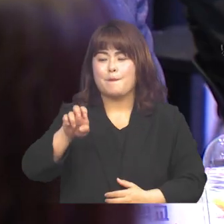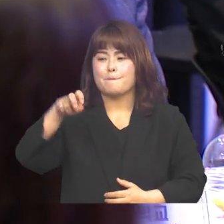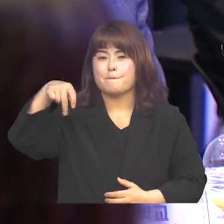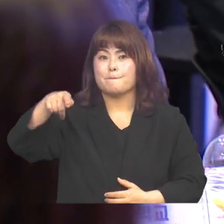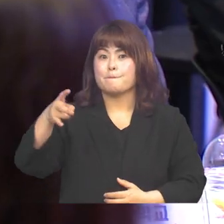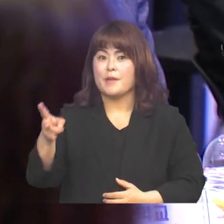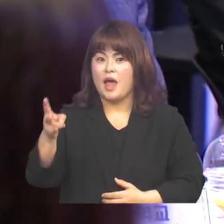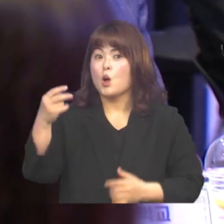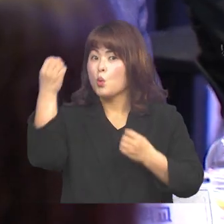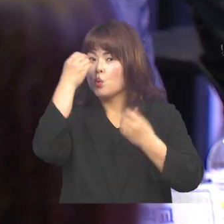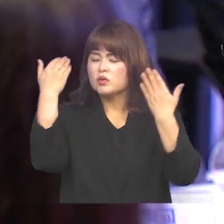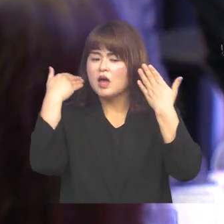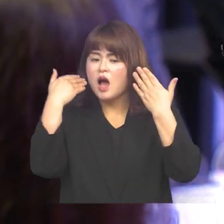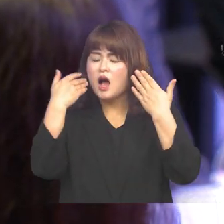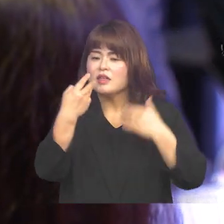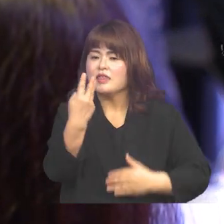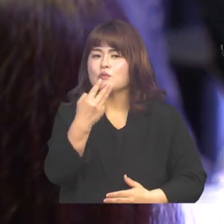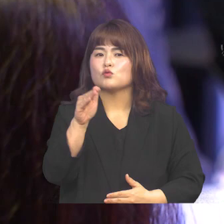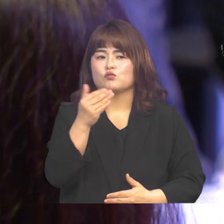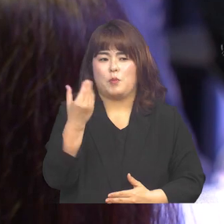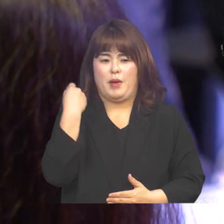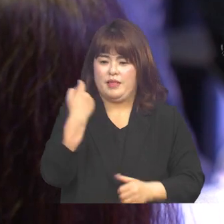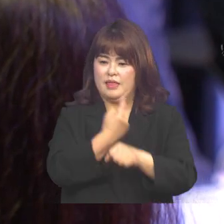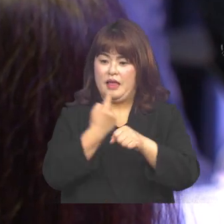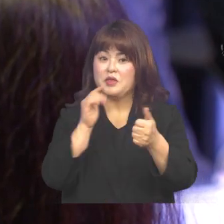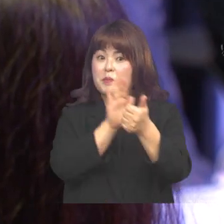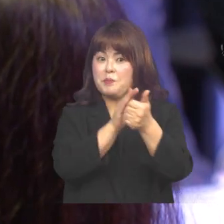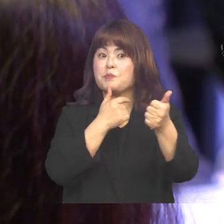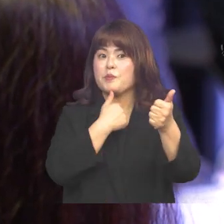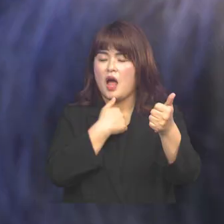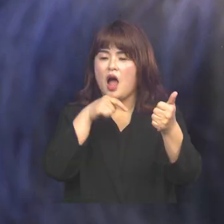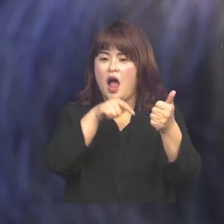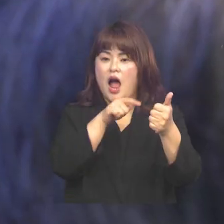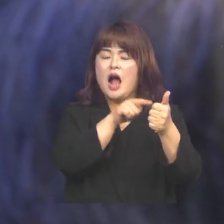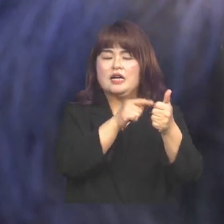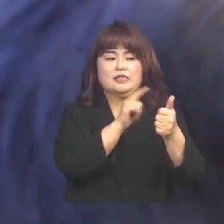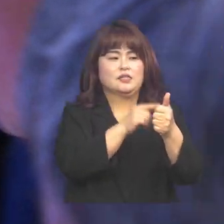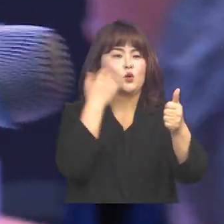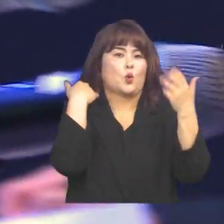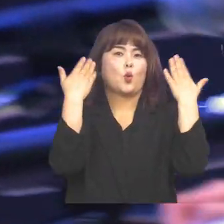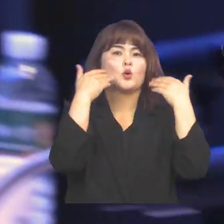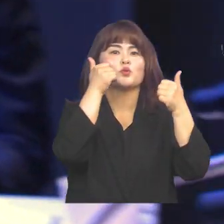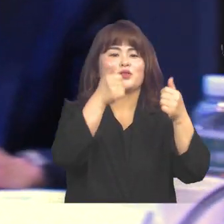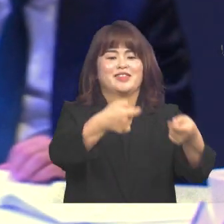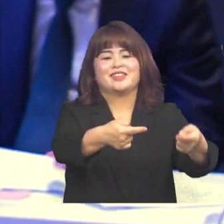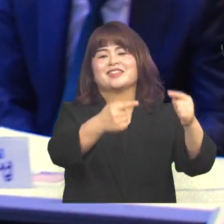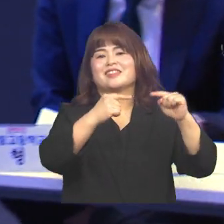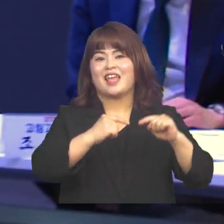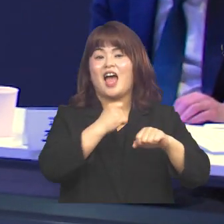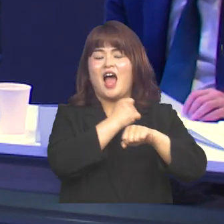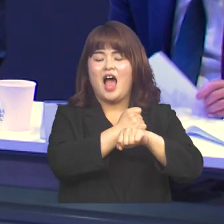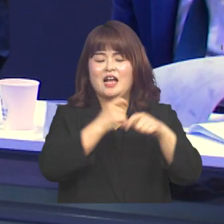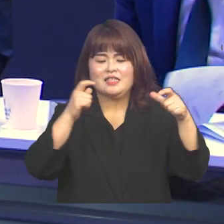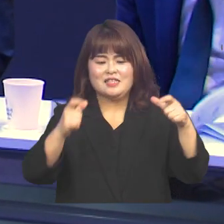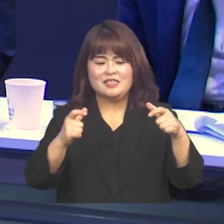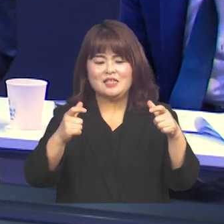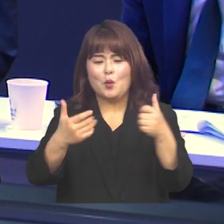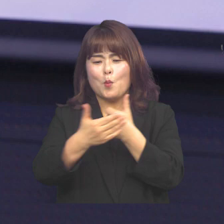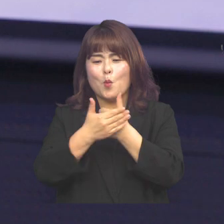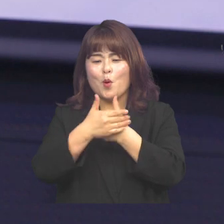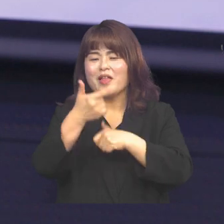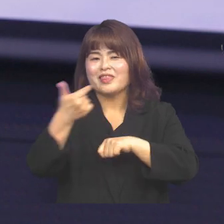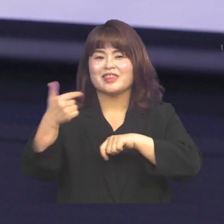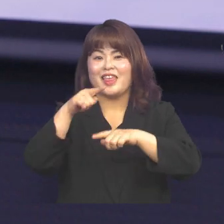통학차량 운영비 3,900만 원을 긴급하게 지원한 바 있습니다. 3개고 교장도 간담회에 참석해 지역사회의